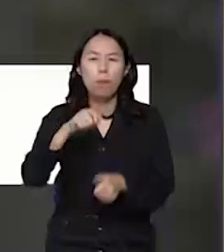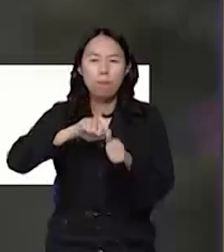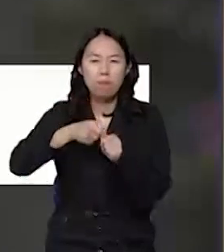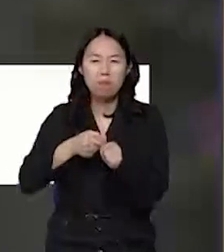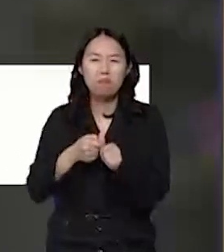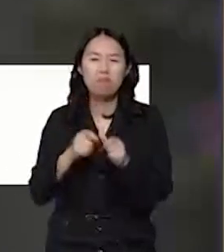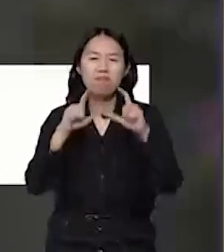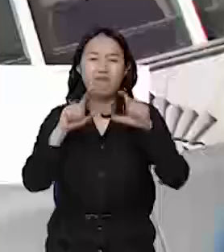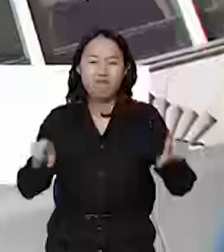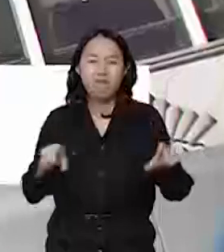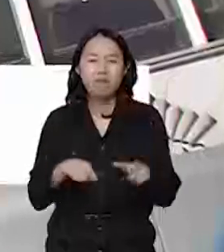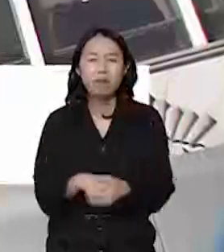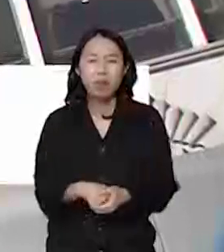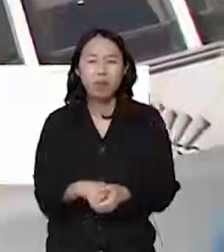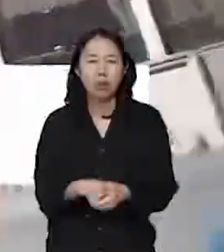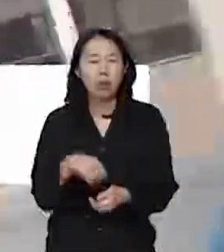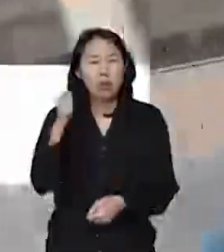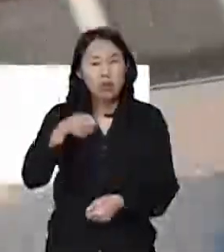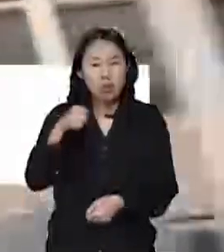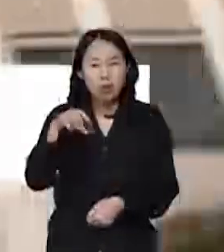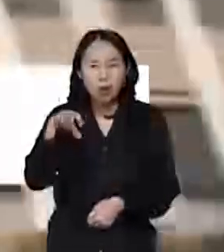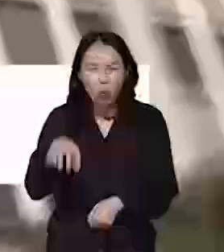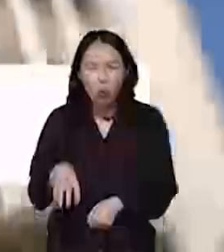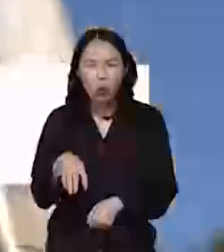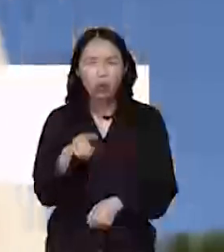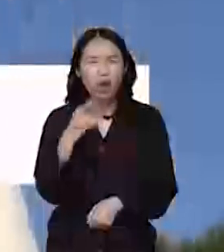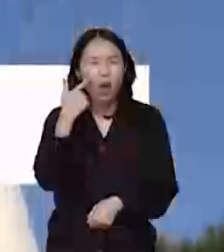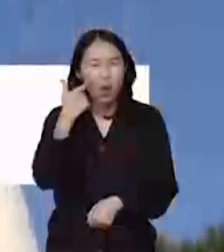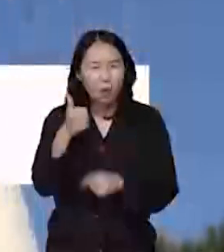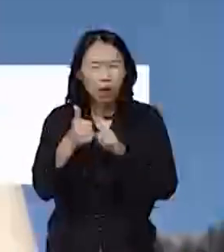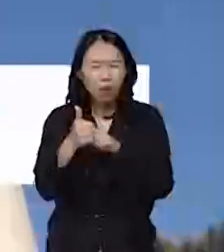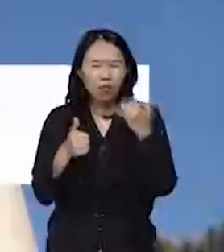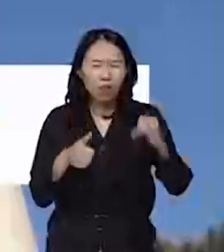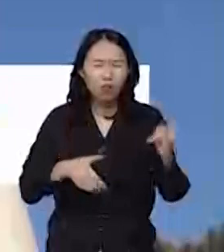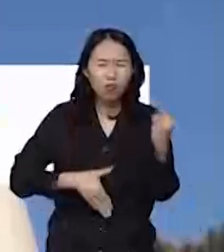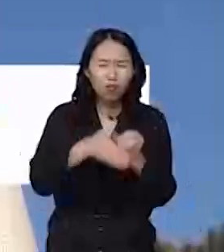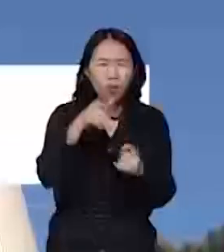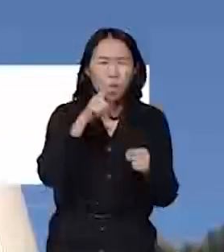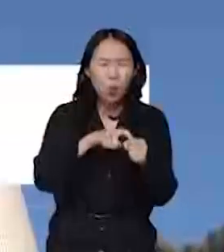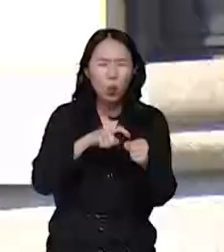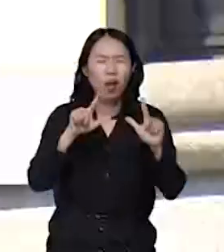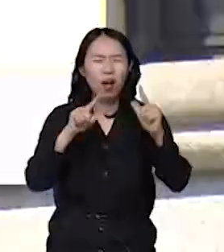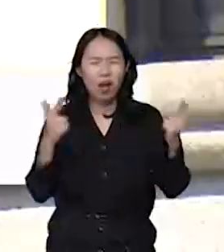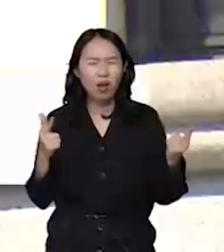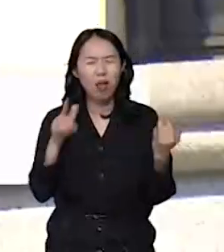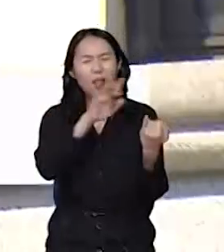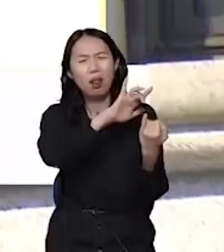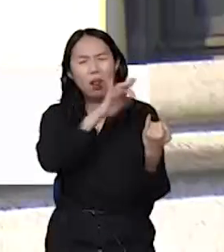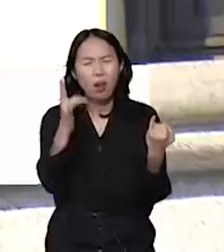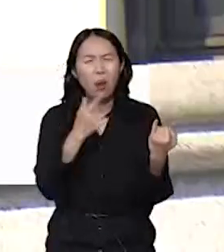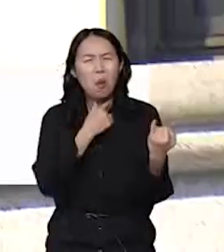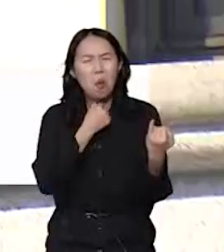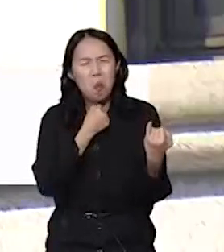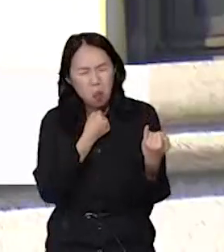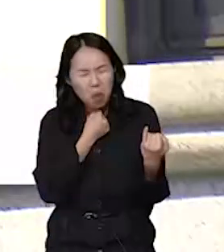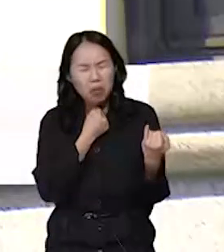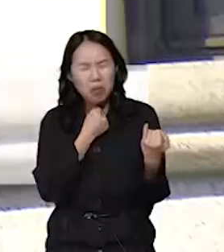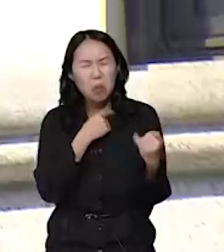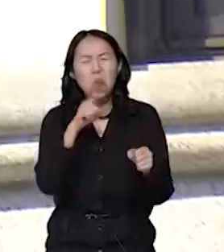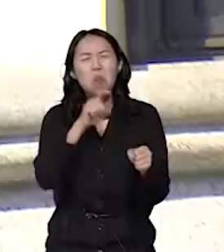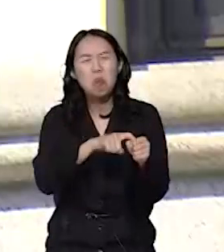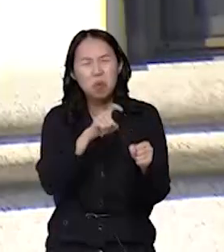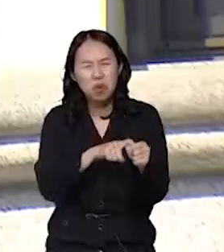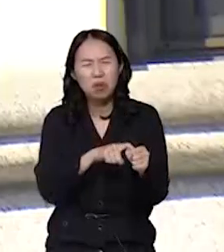선고했습니다. 재판부는 피고인이 피해자를 해하려는 의사보다 귀신을 쫓겠다는 잘못된 믿음으로 범행을 해